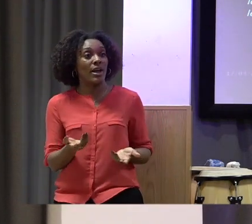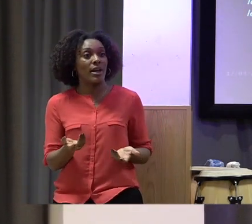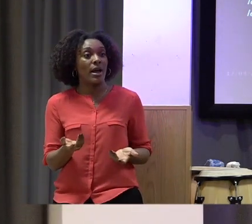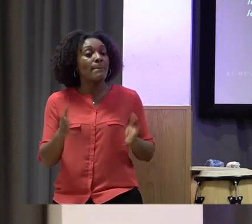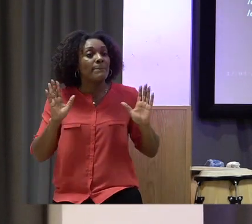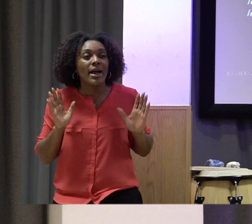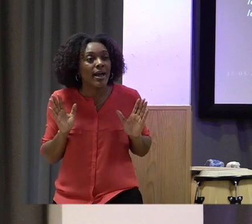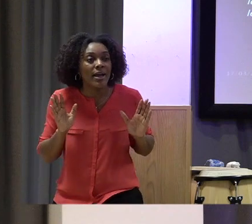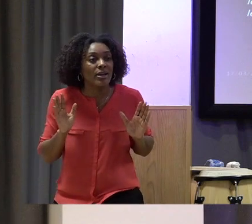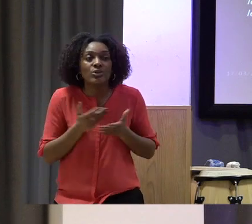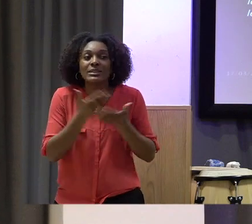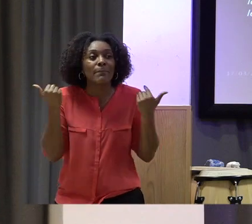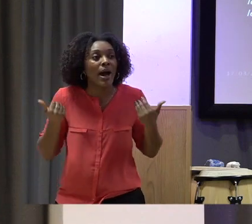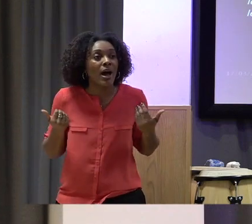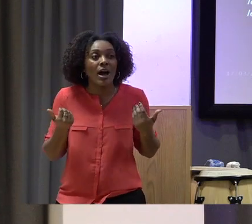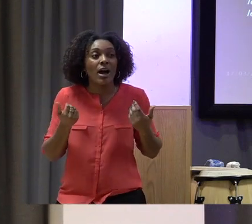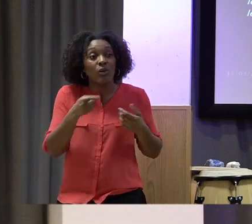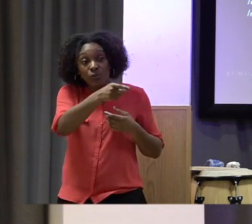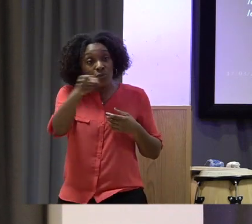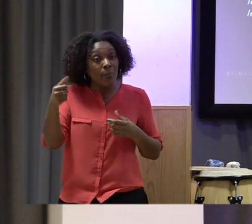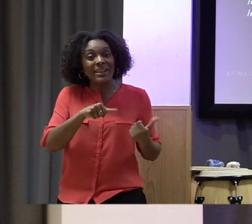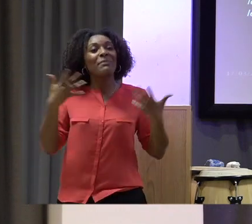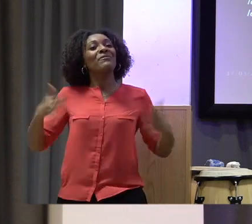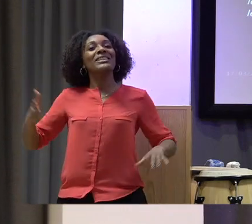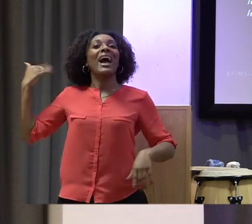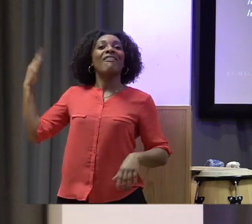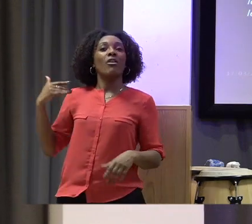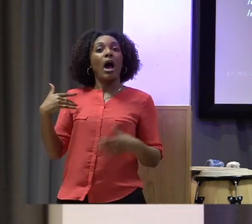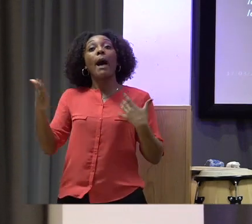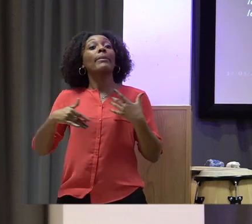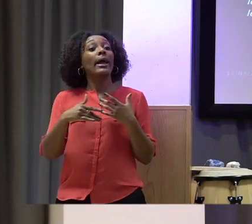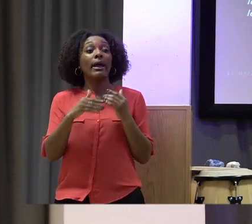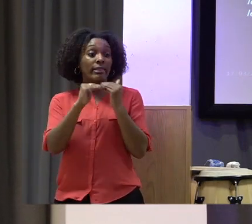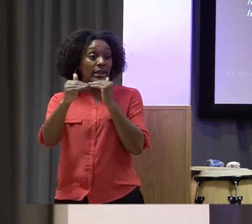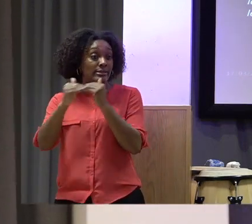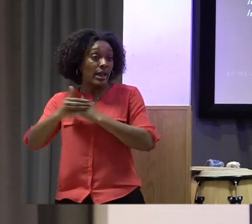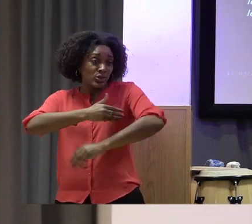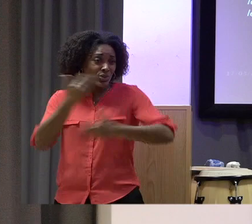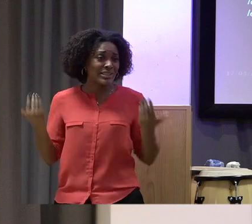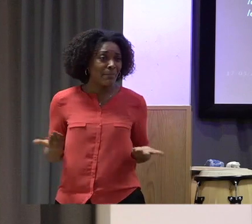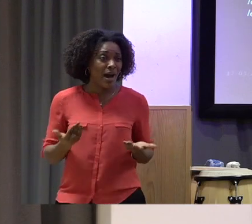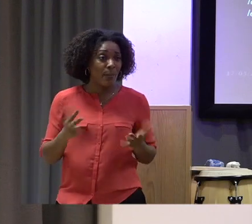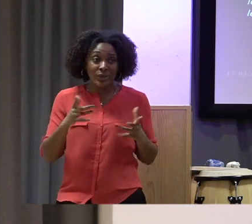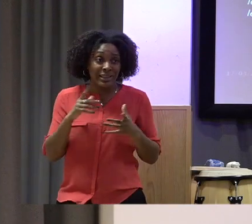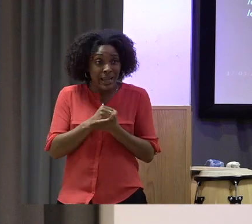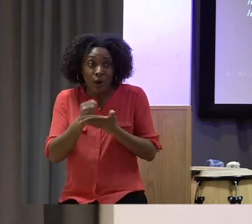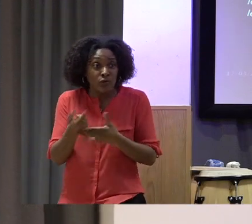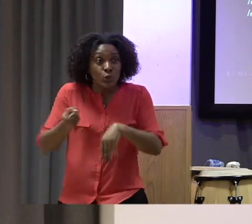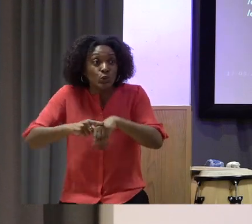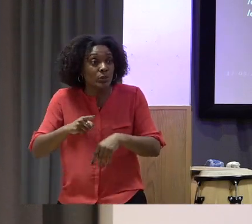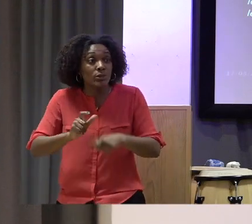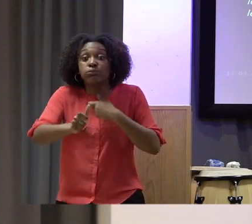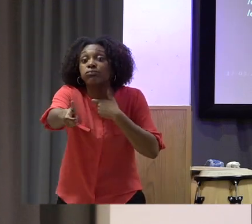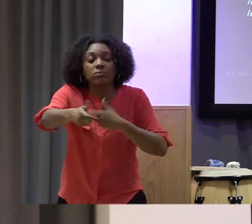Mais je ne sais pas quelle est votre actualité après votre baptême. Est-ce que ce sera le désert comme Jésus? J'en sais rien. Dieu seul le sait. Mais sachez que quel